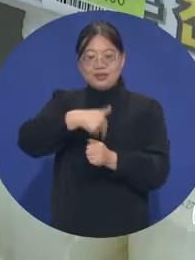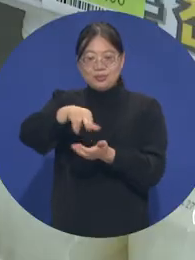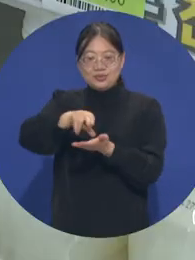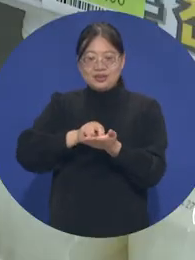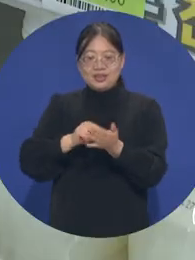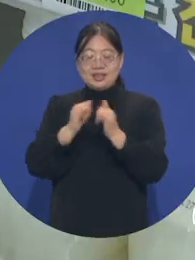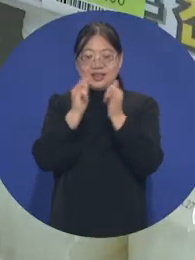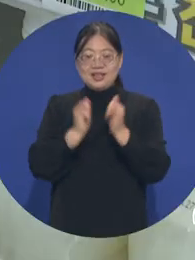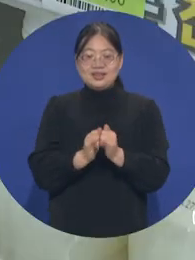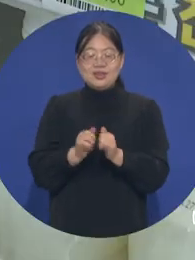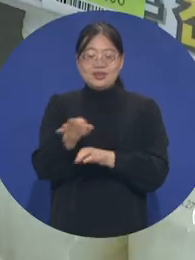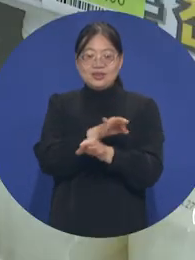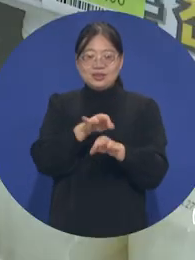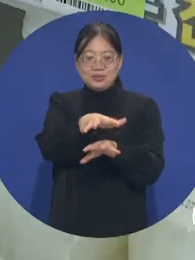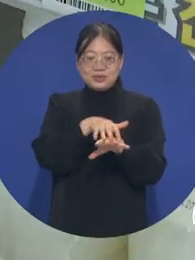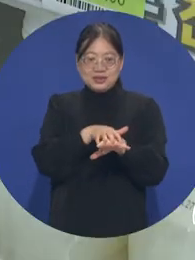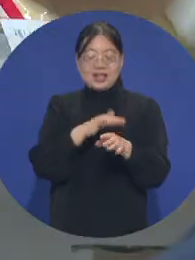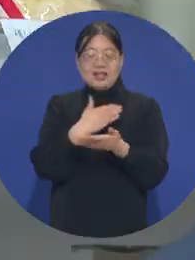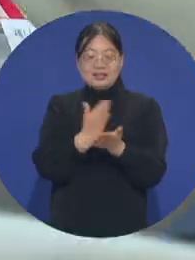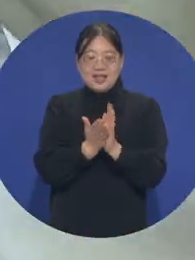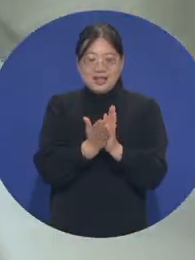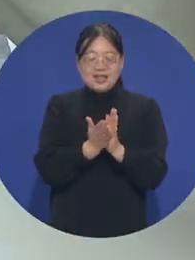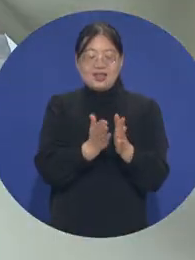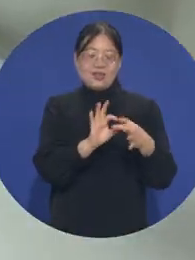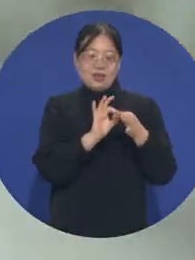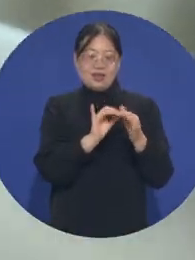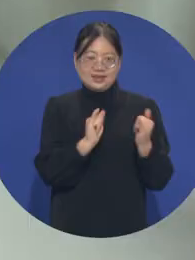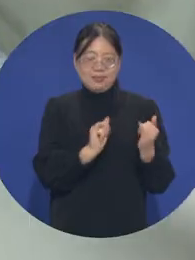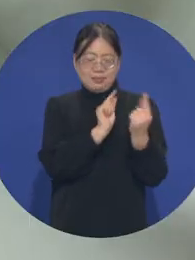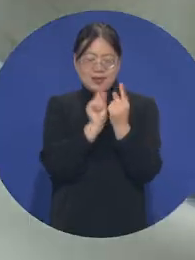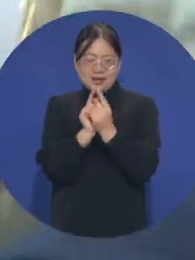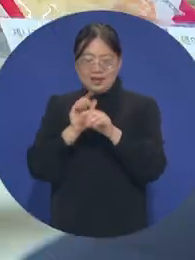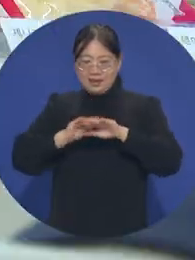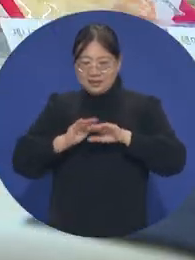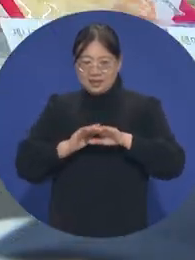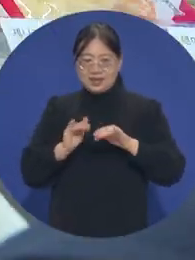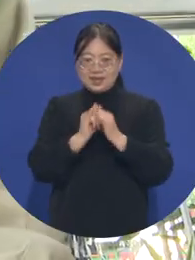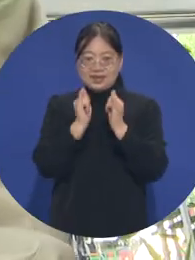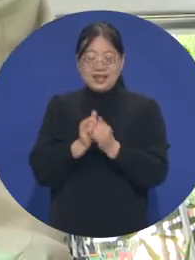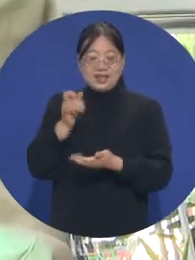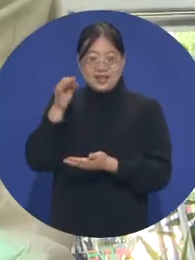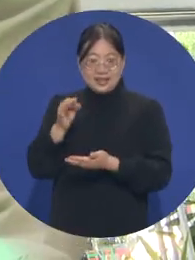문제를 사회적 경제 조직과 다양한 이해관계자의 협력을 통해 해결하는